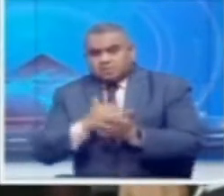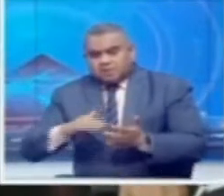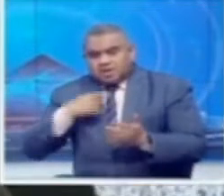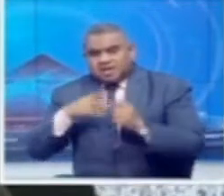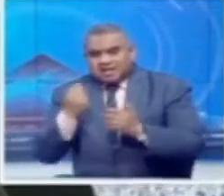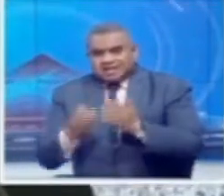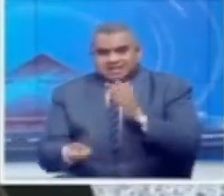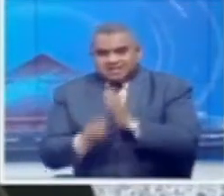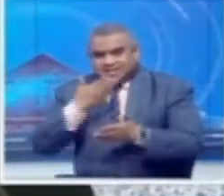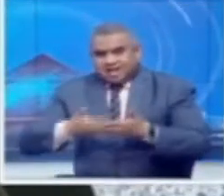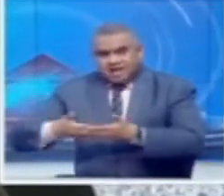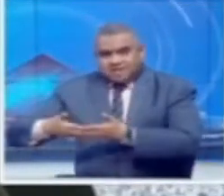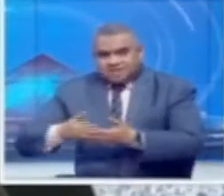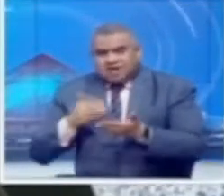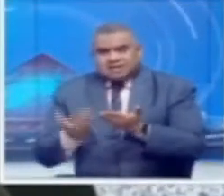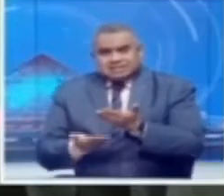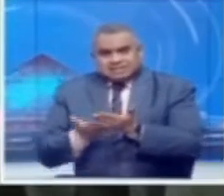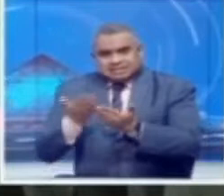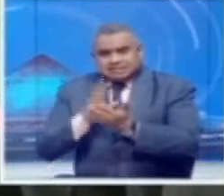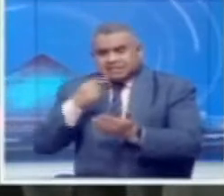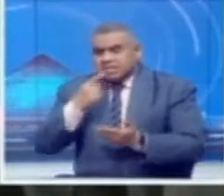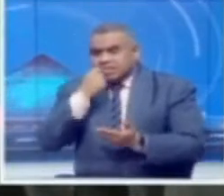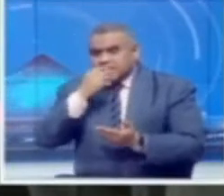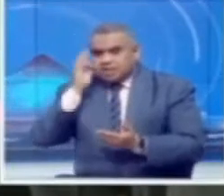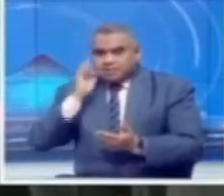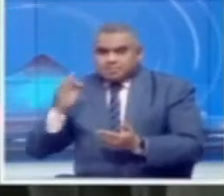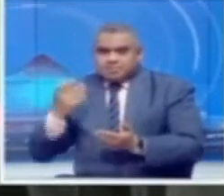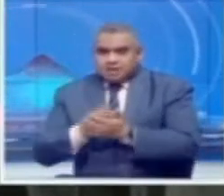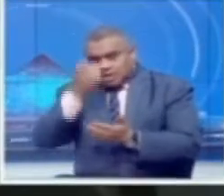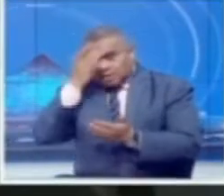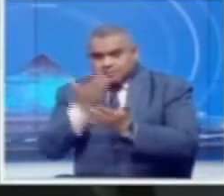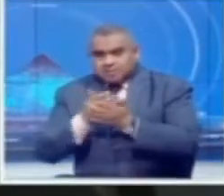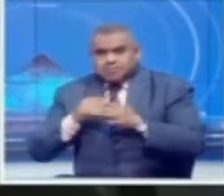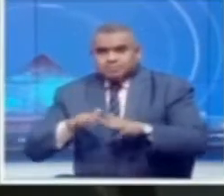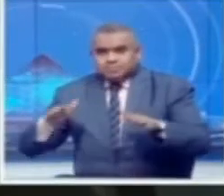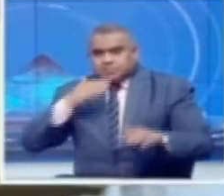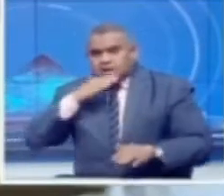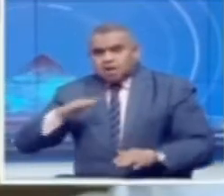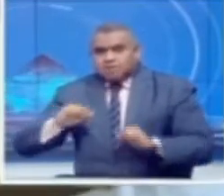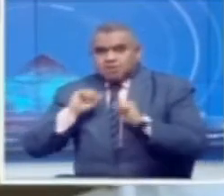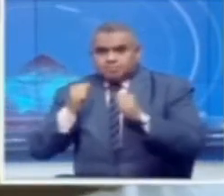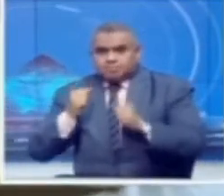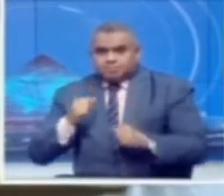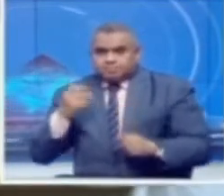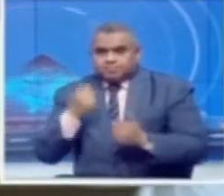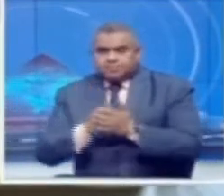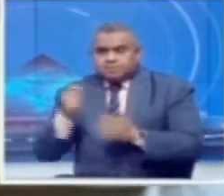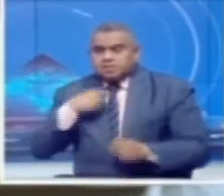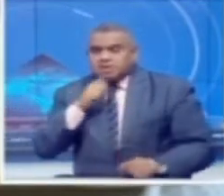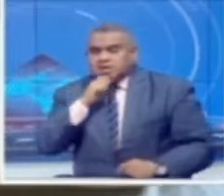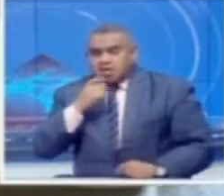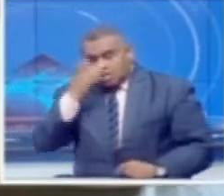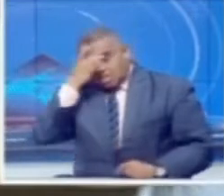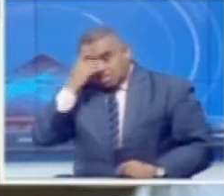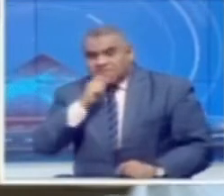الولادة كأحد الإجراءات الاحترازية والوقائية للعديد من الأمراض الشائعة عند الأطفال، وخصوصا علاج الأنيميا. دلوقتي أنواع